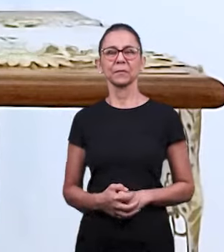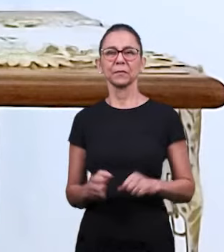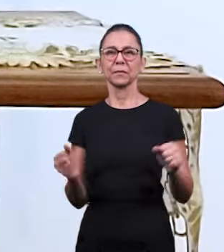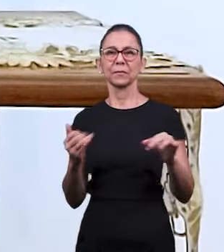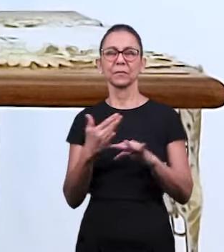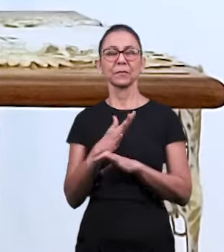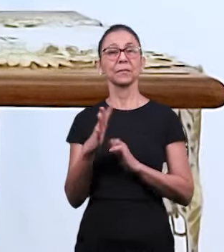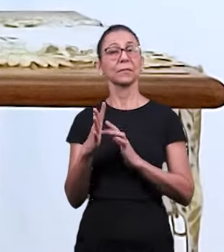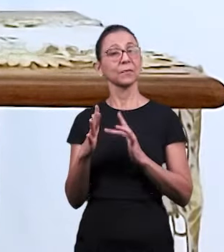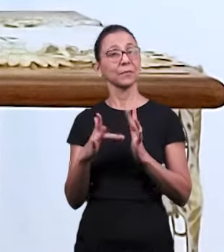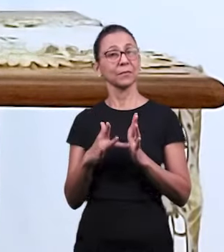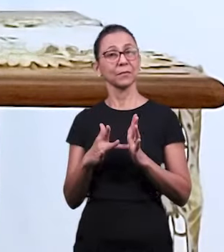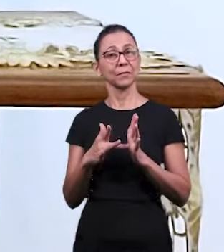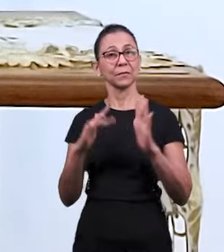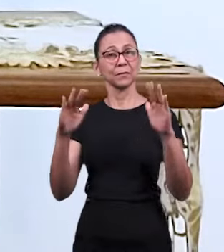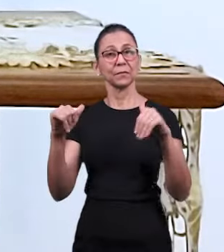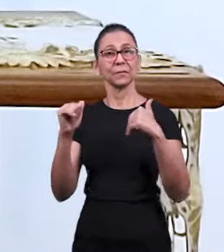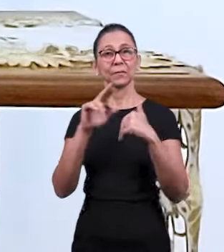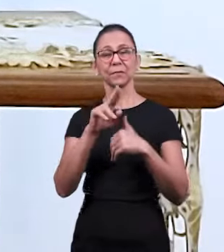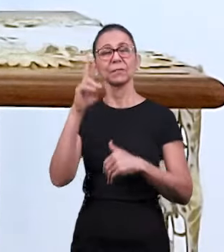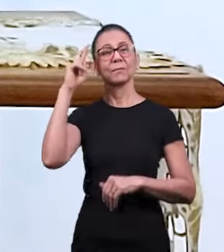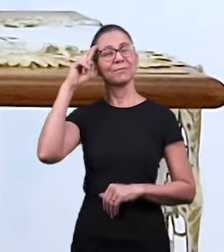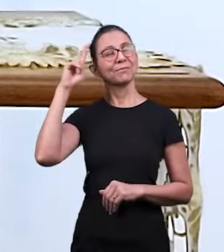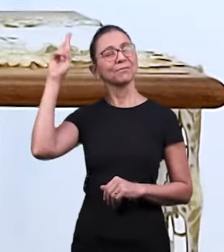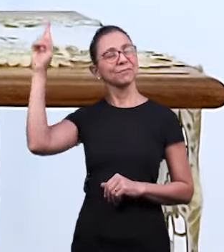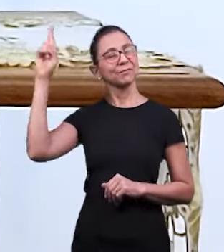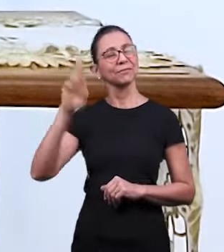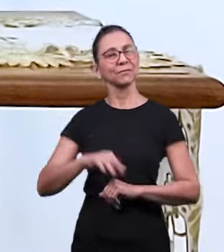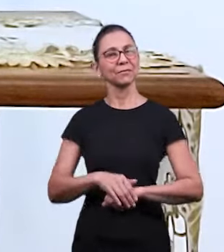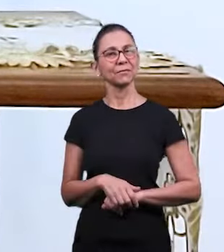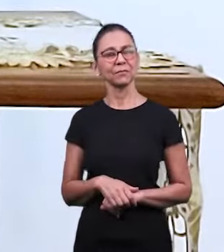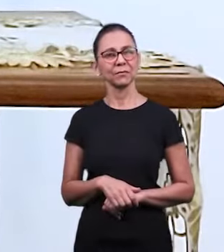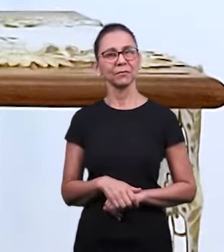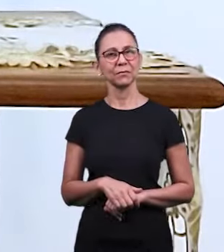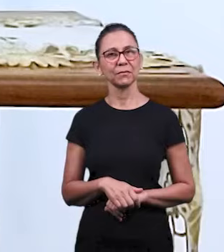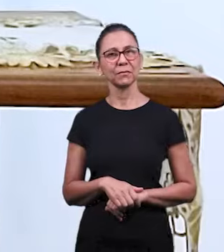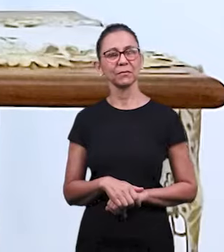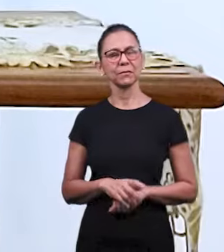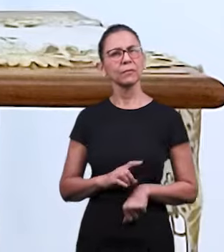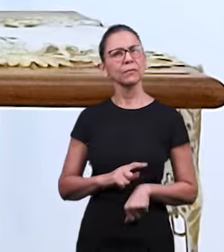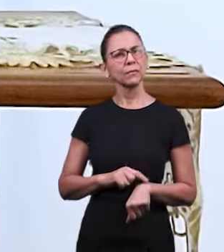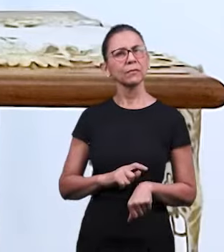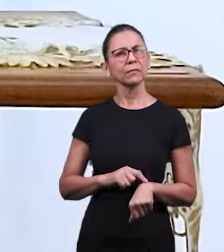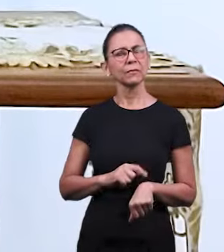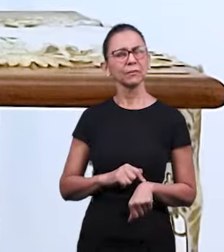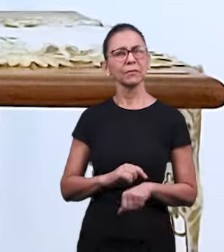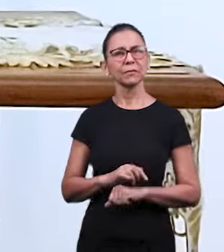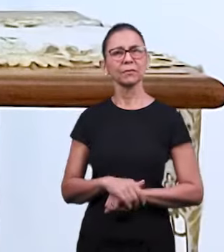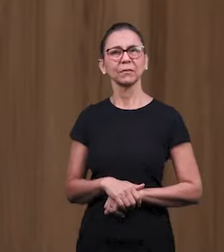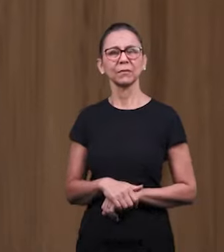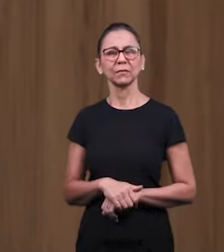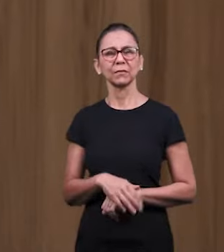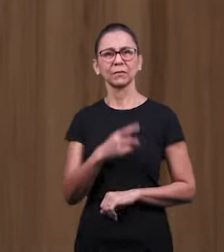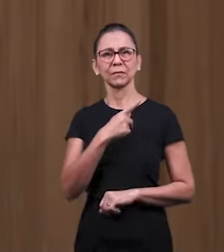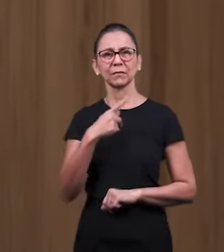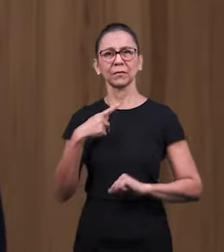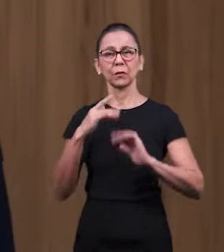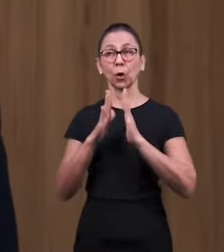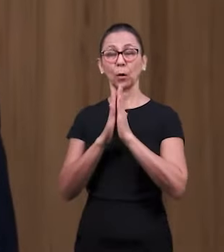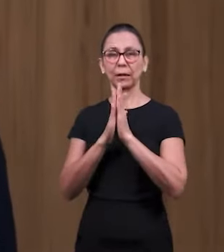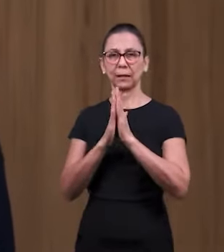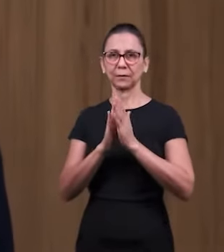Господу, благословен Господь, Бог наш. Мы сейчас помолимся Господу.